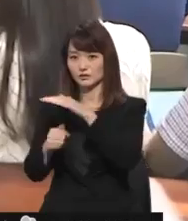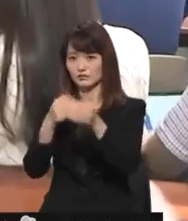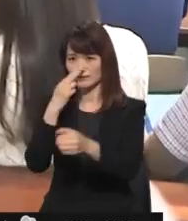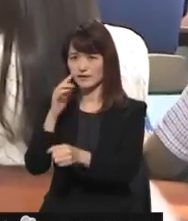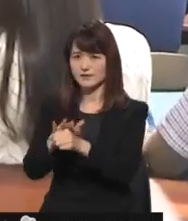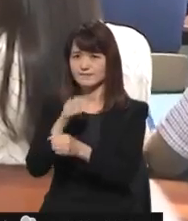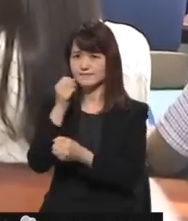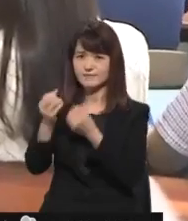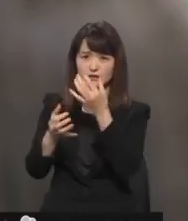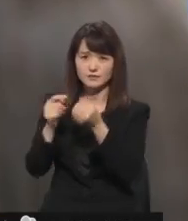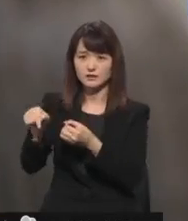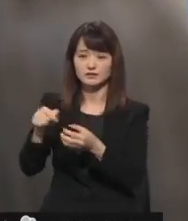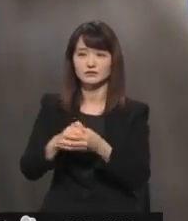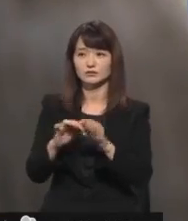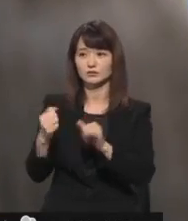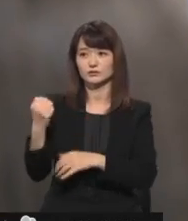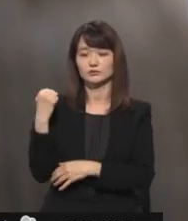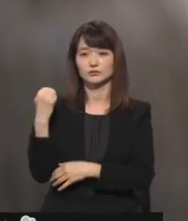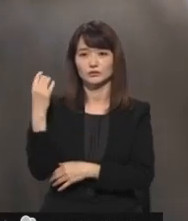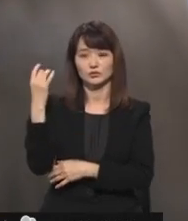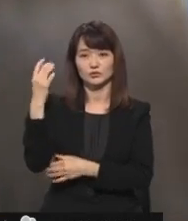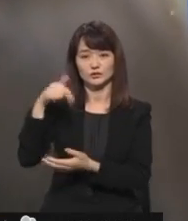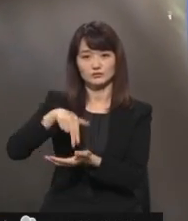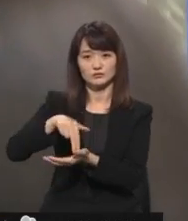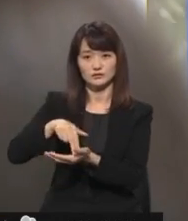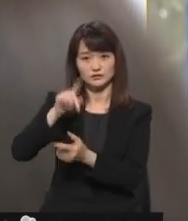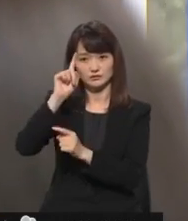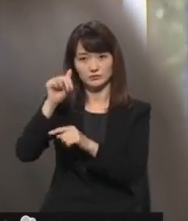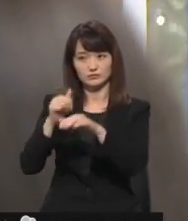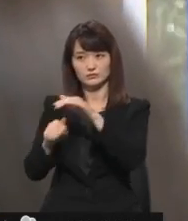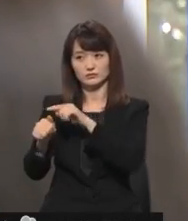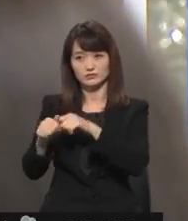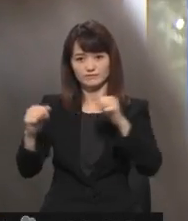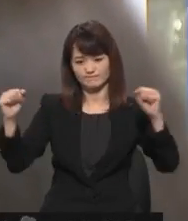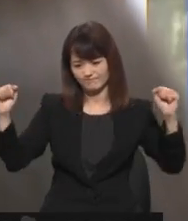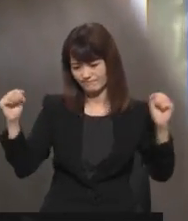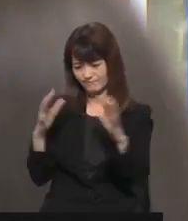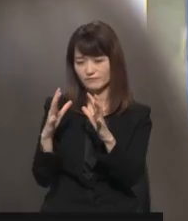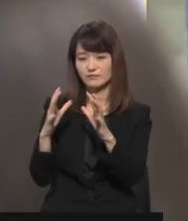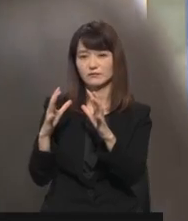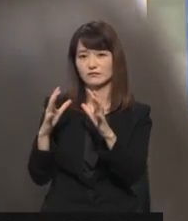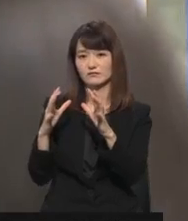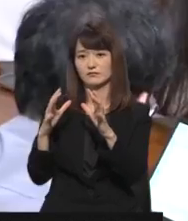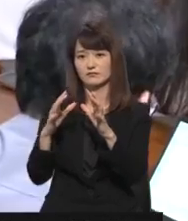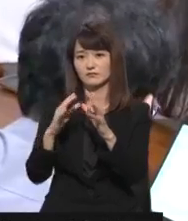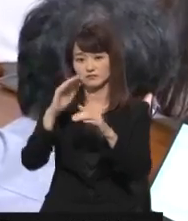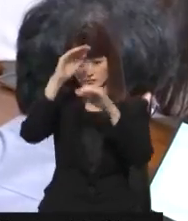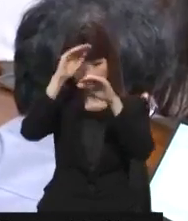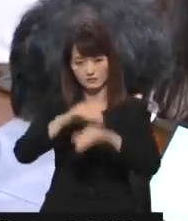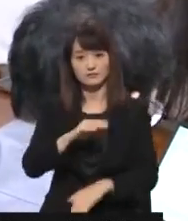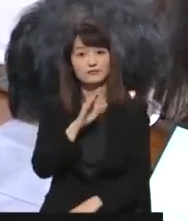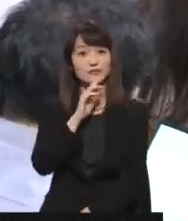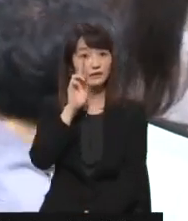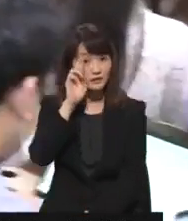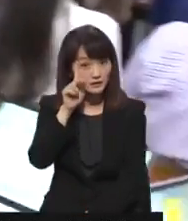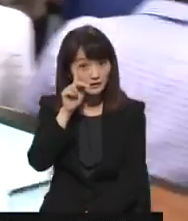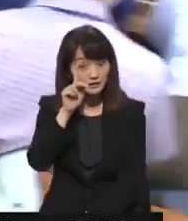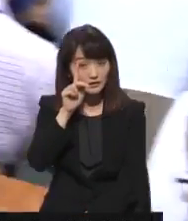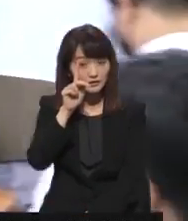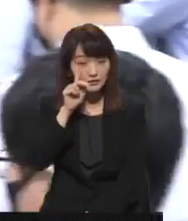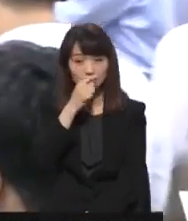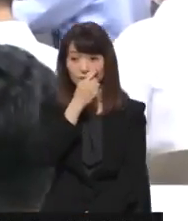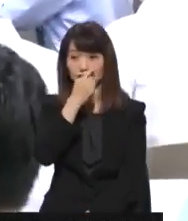하지만 전체적인 국민의 힘이 기조에서 는 이준석 전 대표와 같이 맞 부딪혀서 그 내용이 옳고 그름에 따지는 순가 당에 도움이 되지